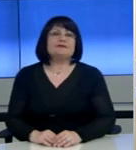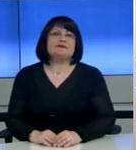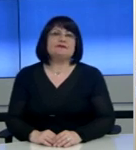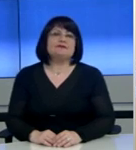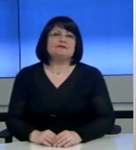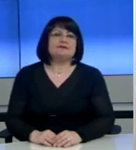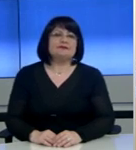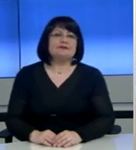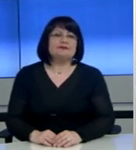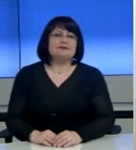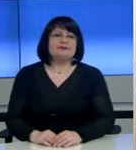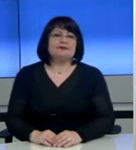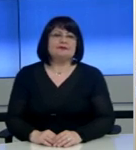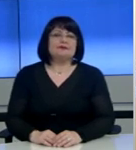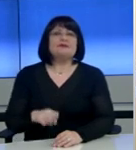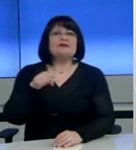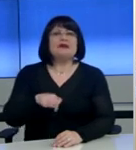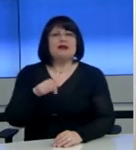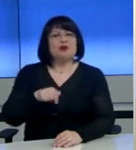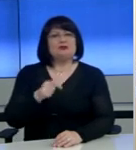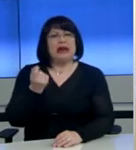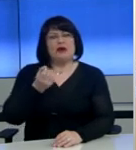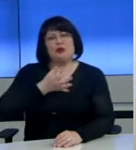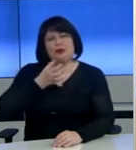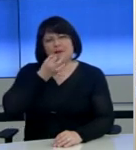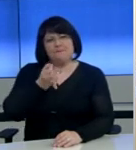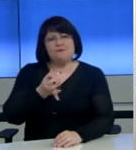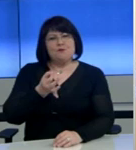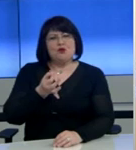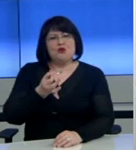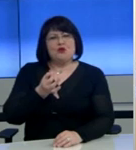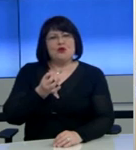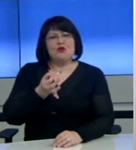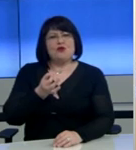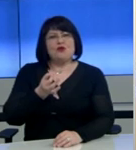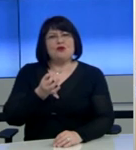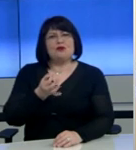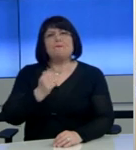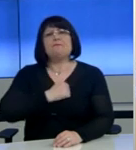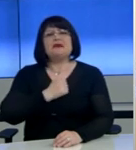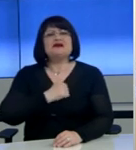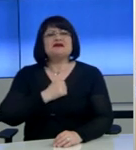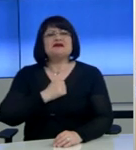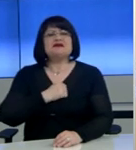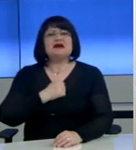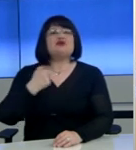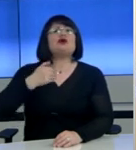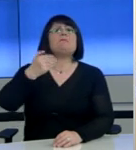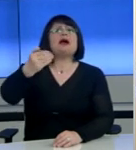Εδώ όμως θα μου επιτρέψετε να πω και να κάνω την εκτίμηση ότι δεν θα έρθει ούτε στο